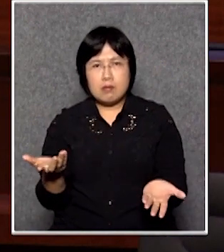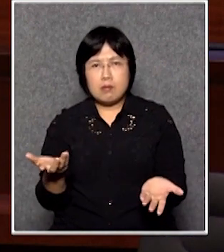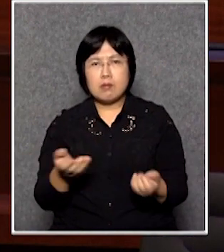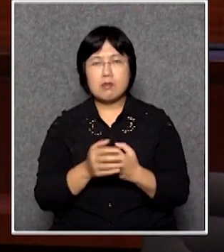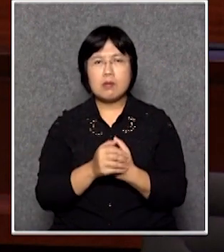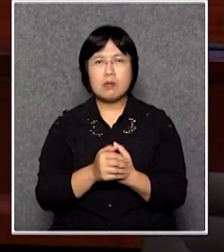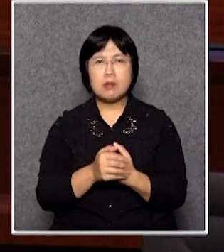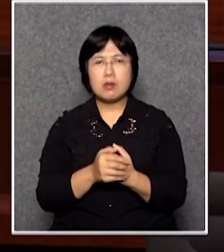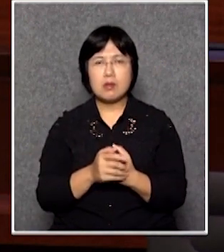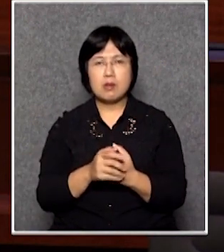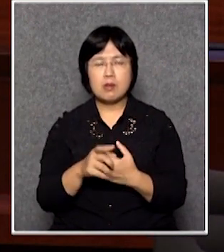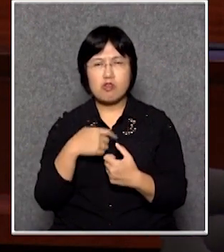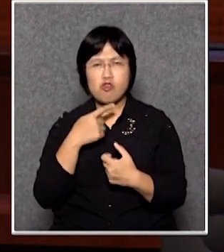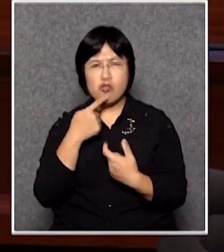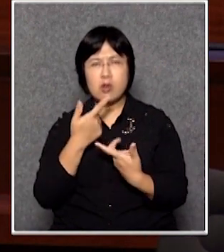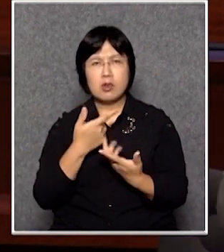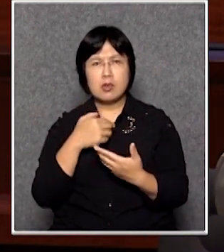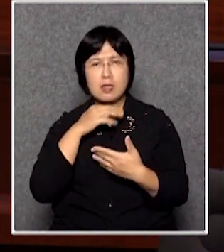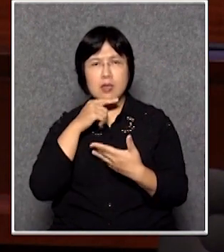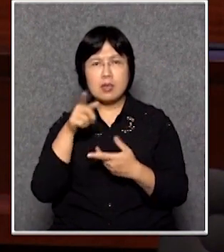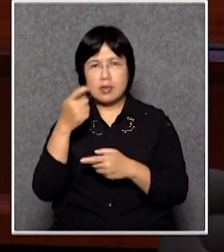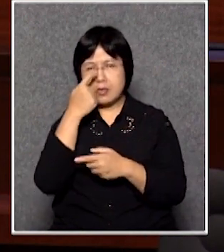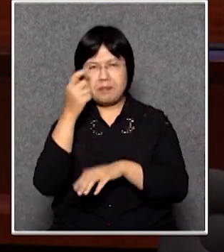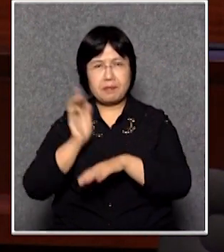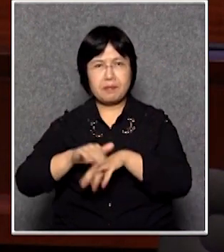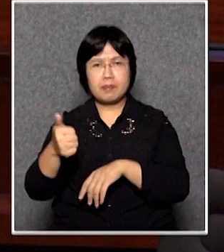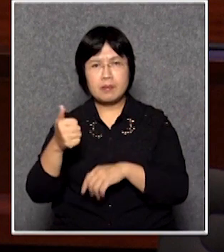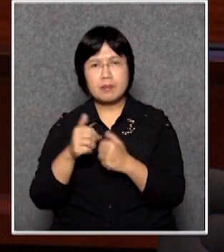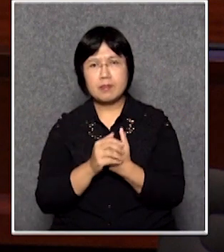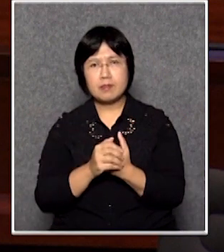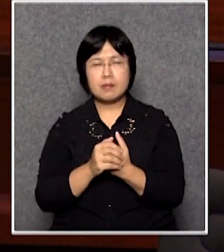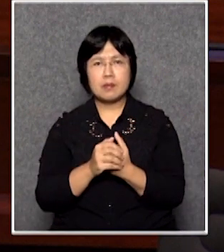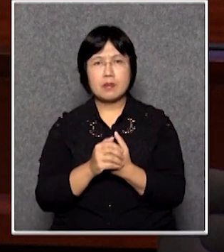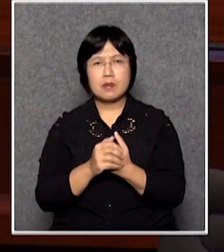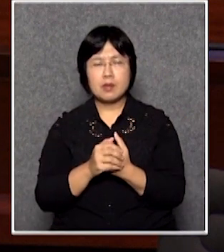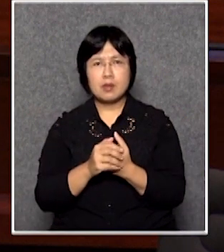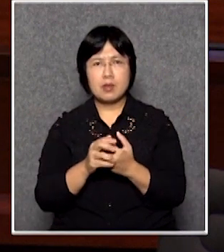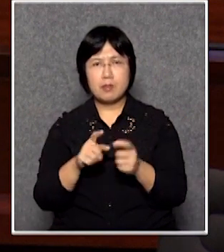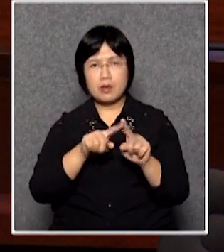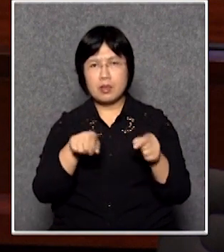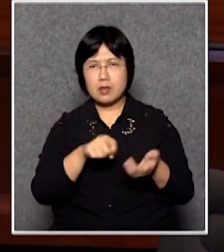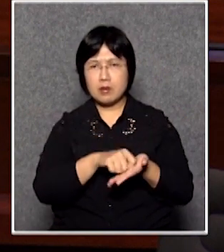即係講空話咧，就即係梁振英係最叻噶啦嚇。以